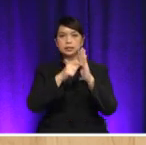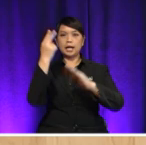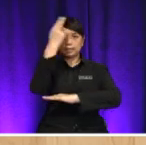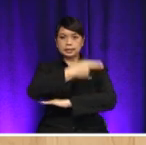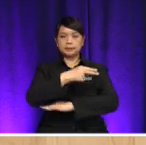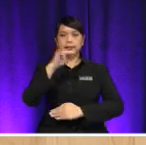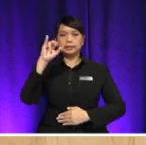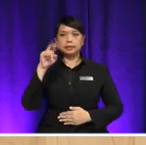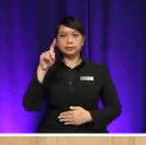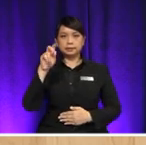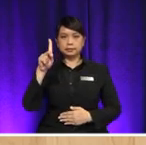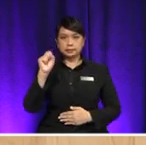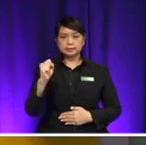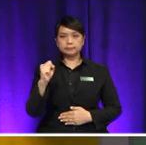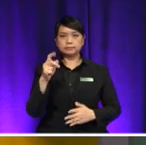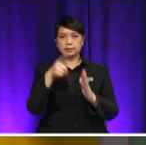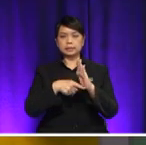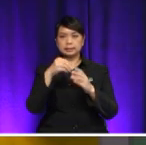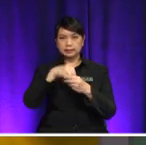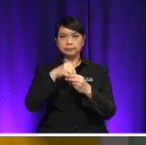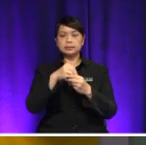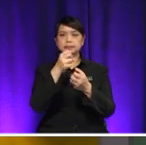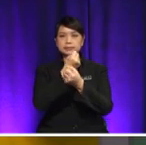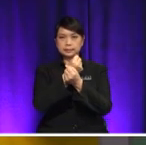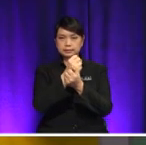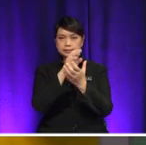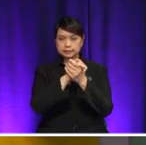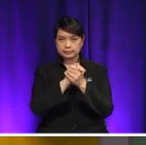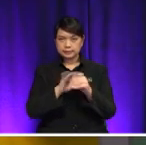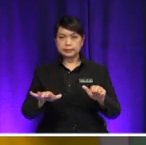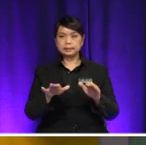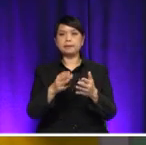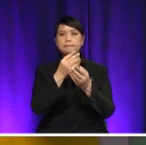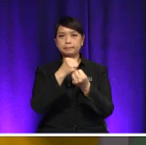menyelesaikan masalah yang agak kompleks juga lah agak kompleks